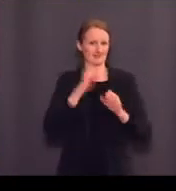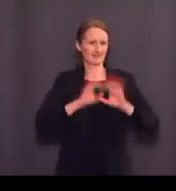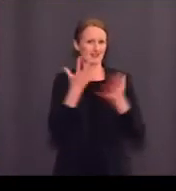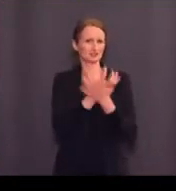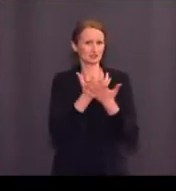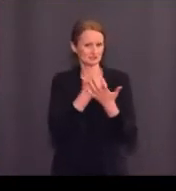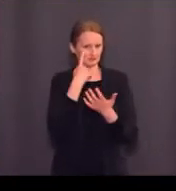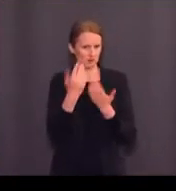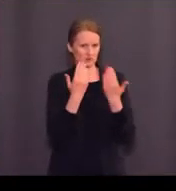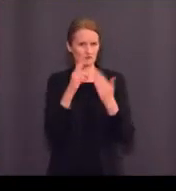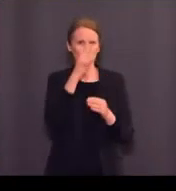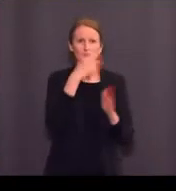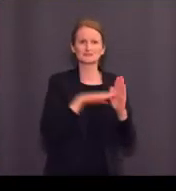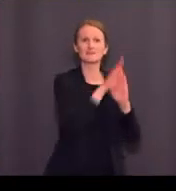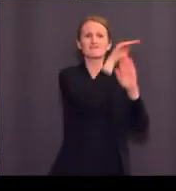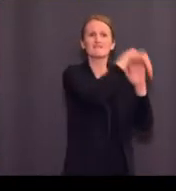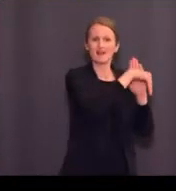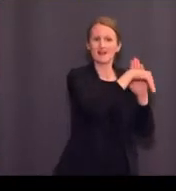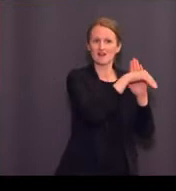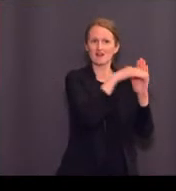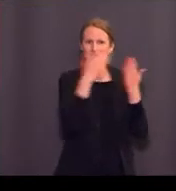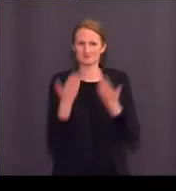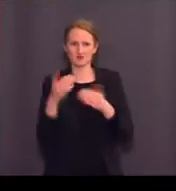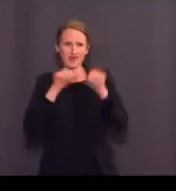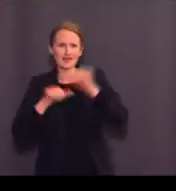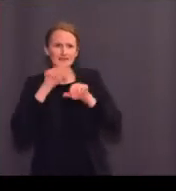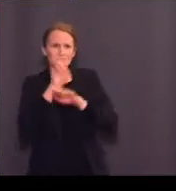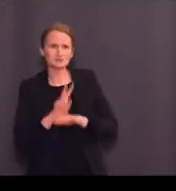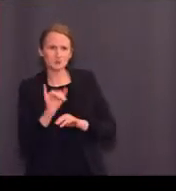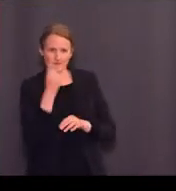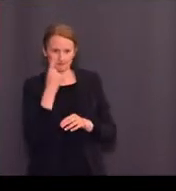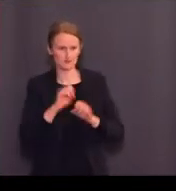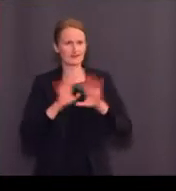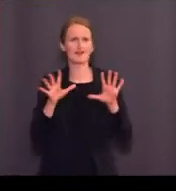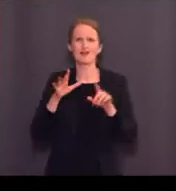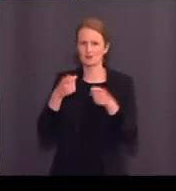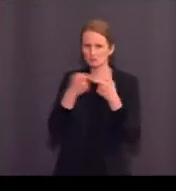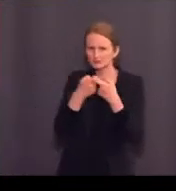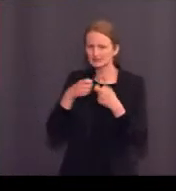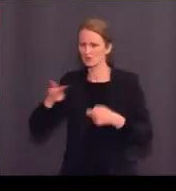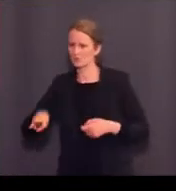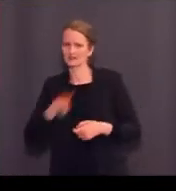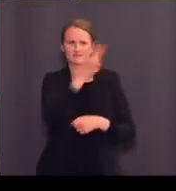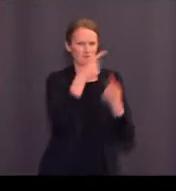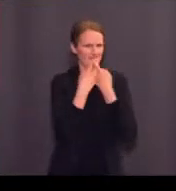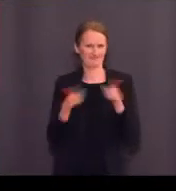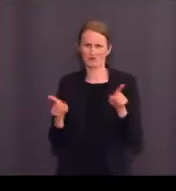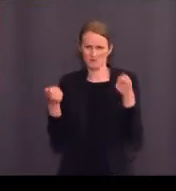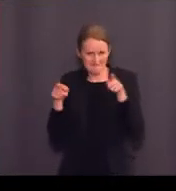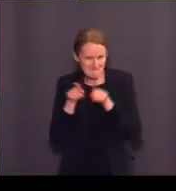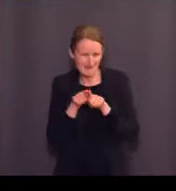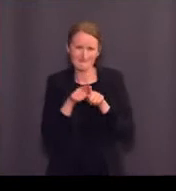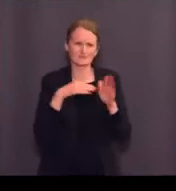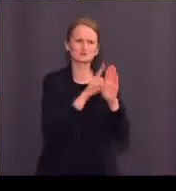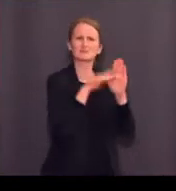ont été touchées de manière plus importante. Mais ceci étant, ça nous permet malgré tout d'avoir un certain nombre de